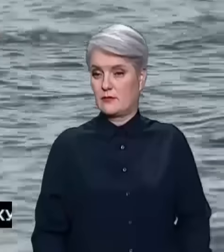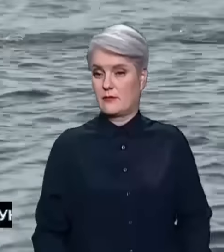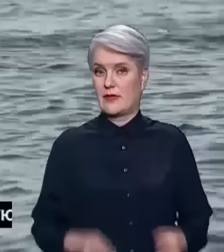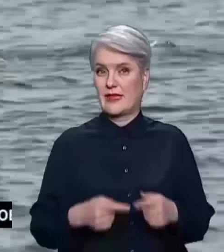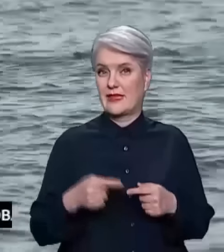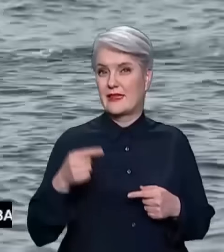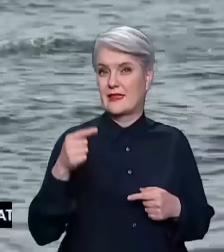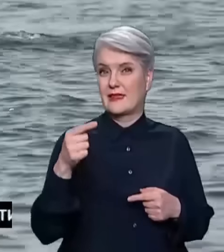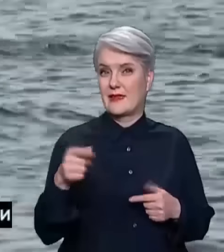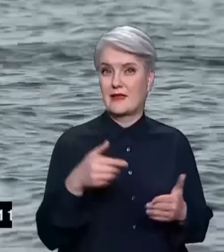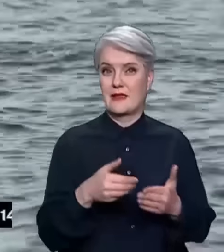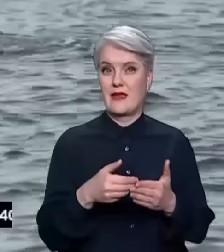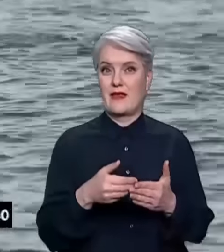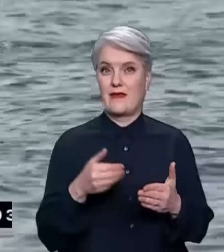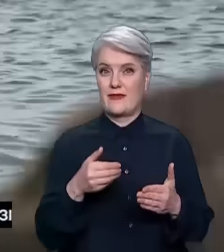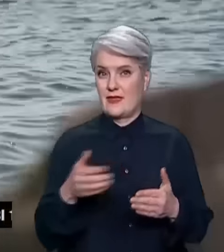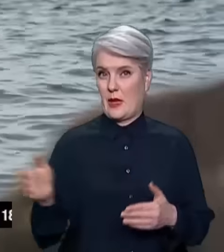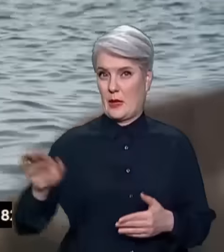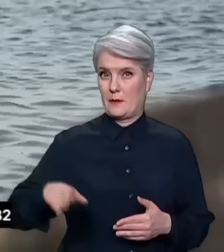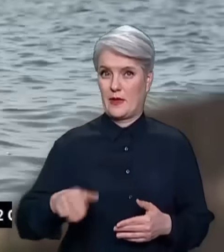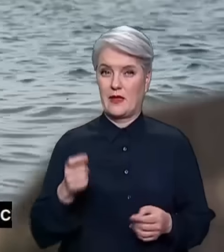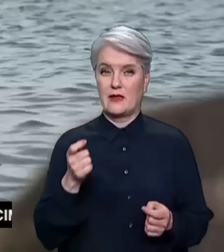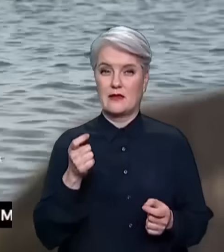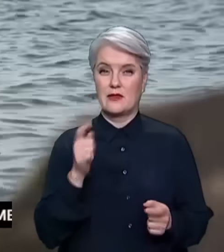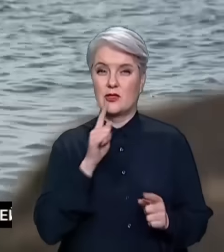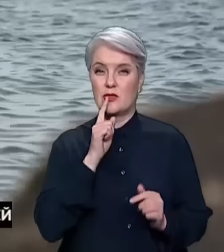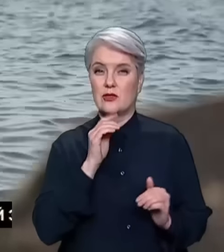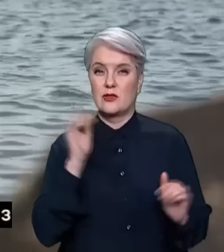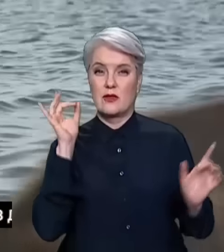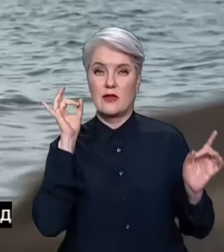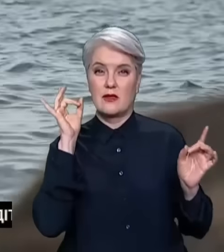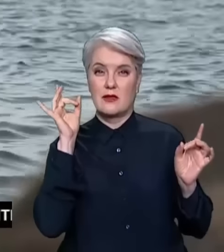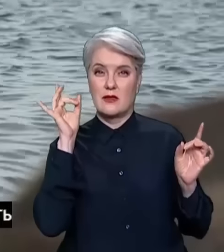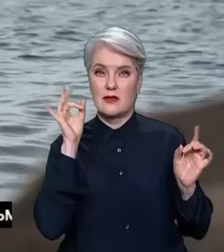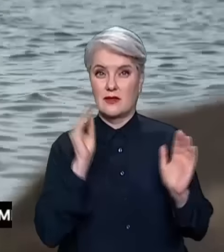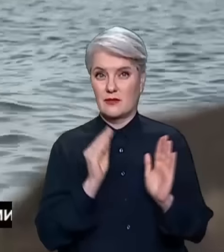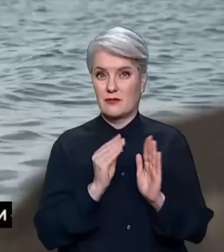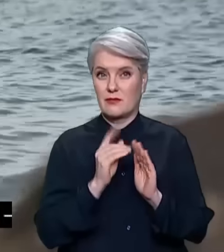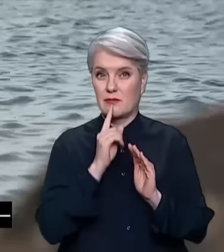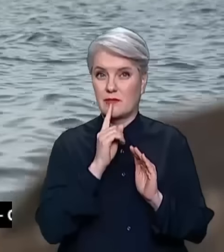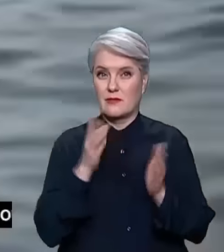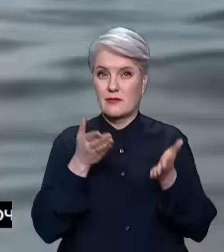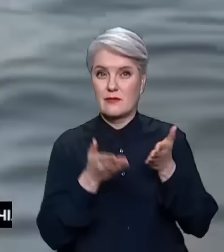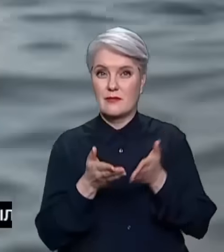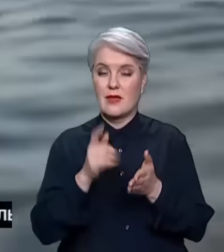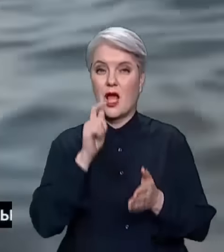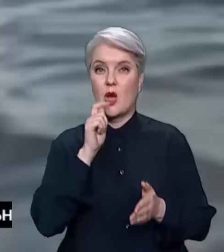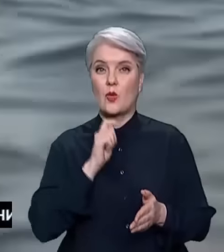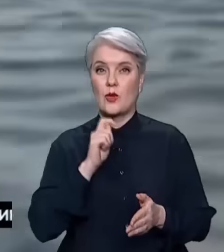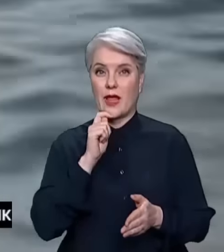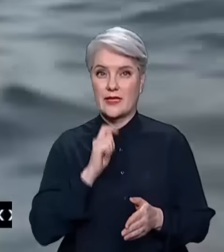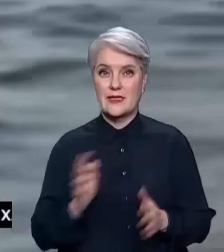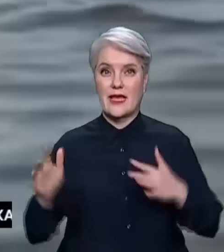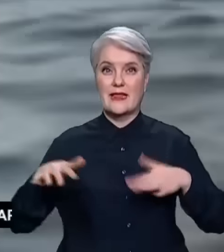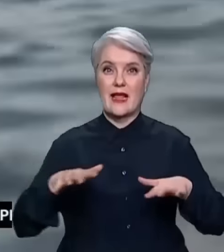Подалі від берега, ледь погуркуючи двигуном, на хвилях причаївся український надводний дрон. Це безпілотник